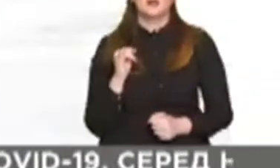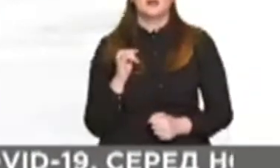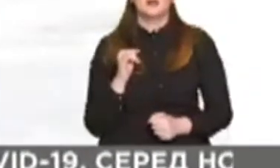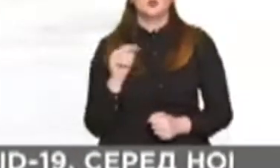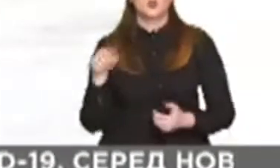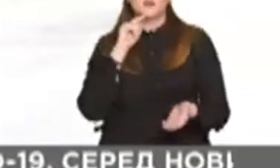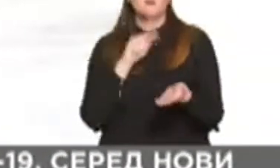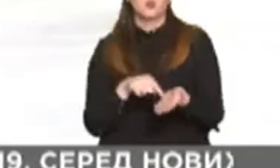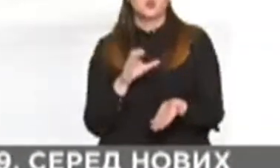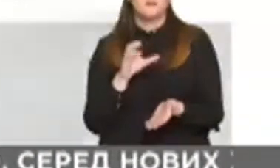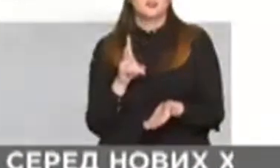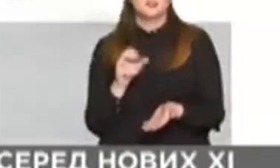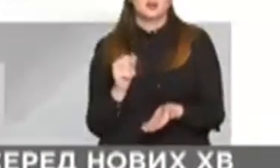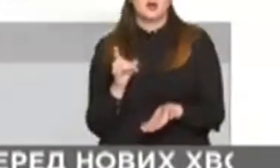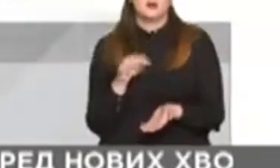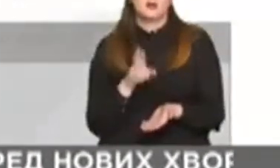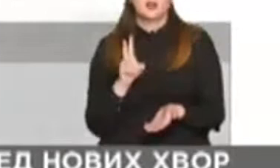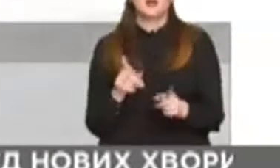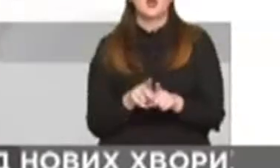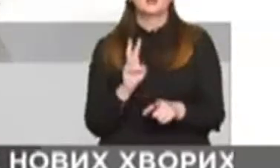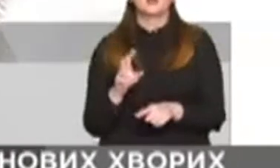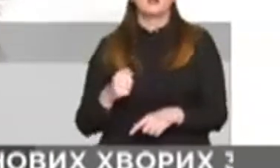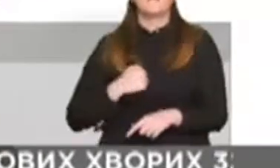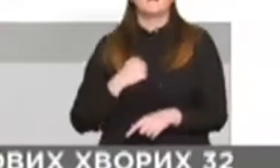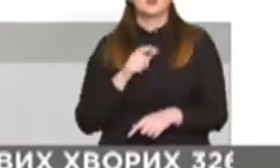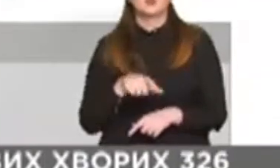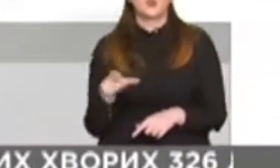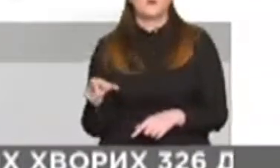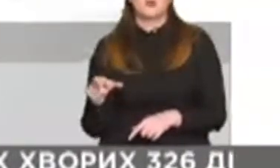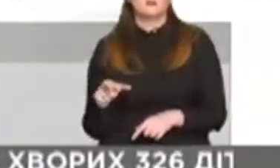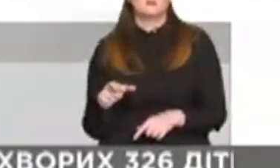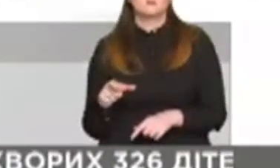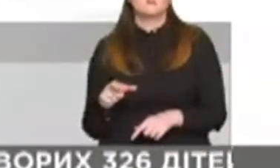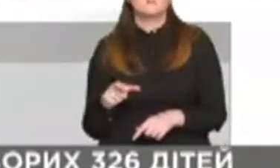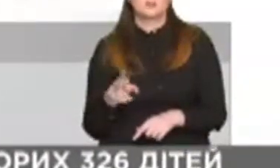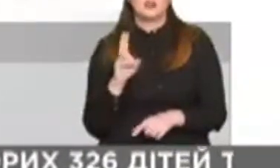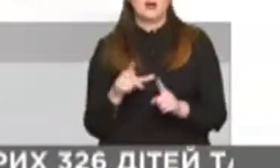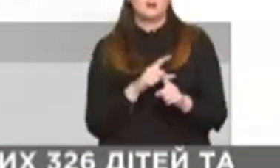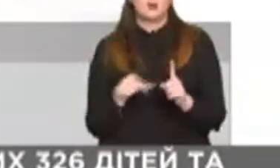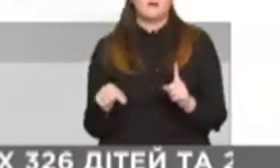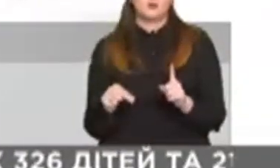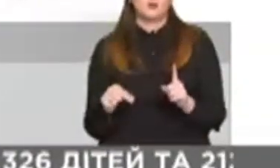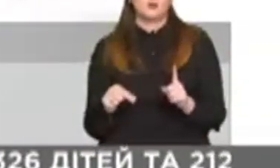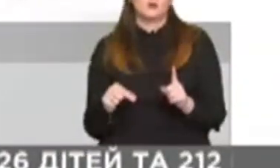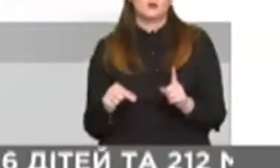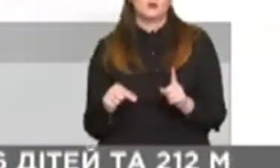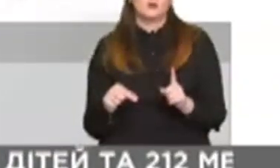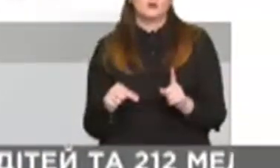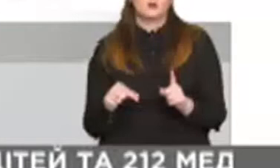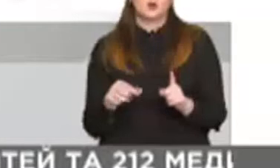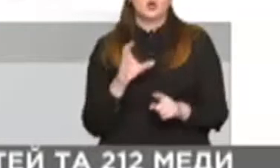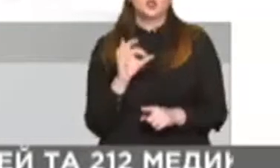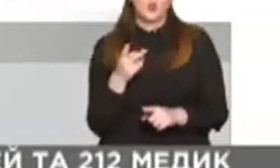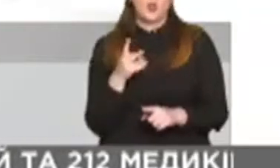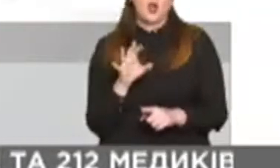влучив снаряд. Так як військові машини, вони як правило, ну, солярою